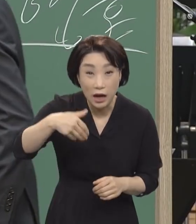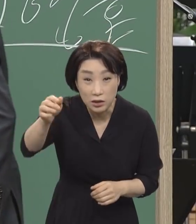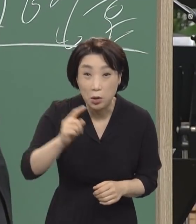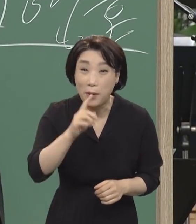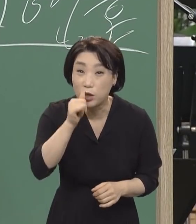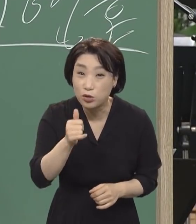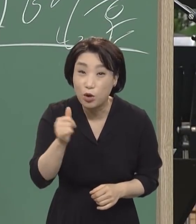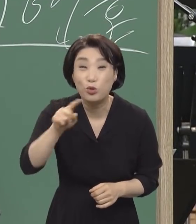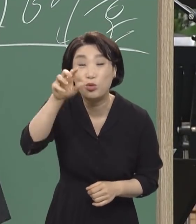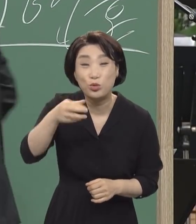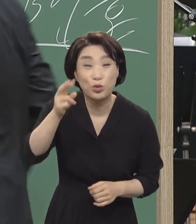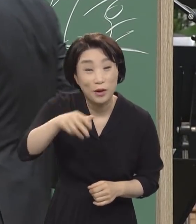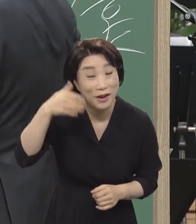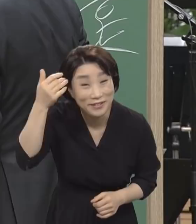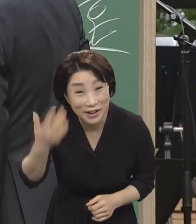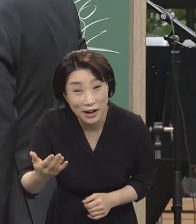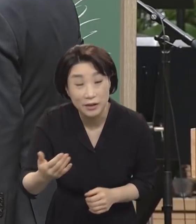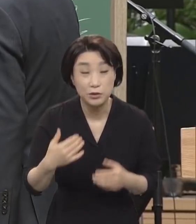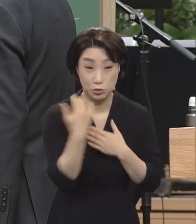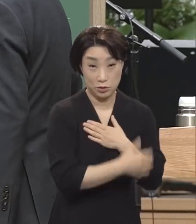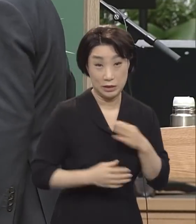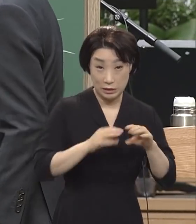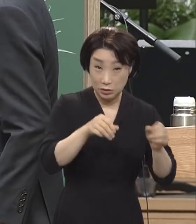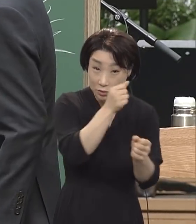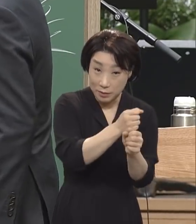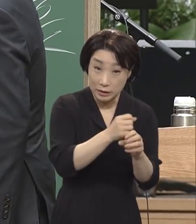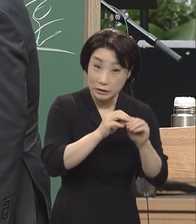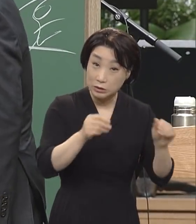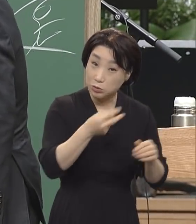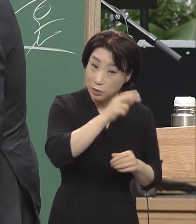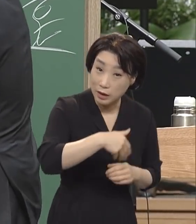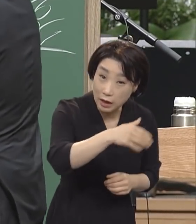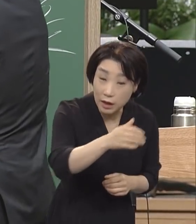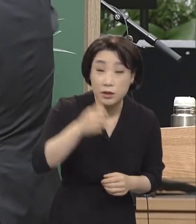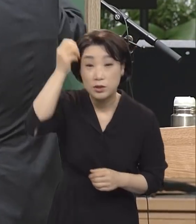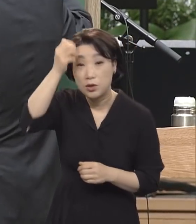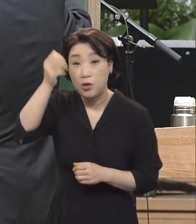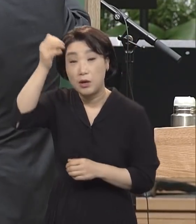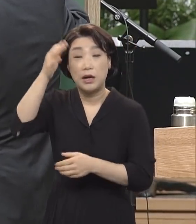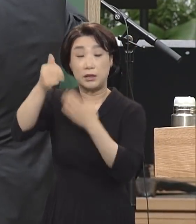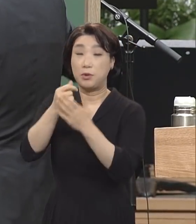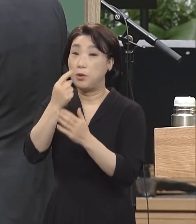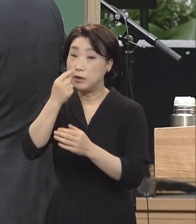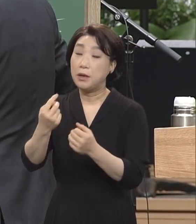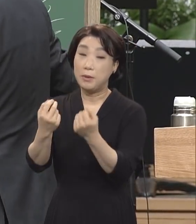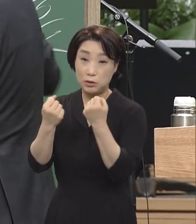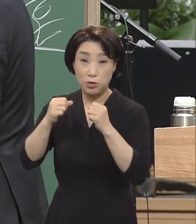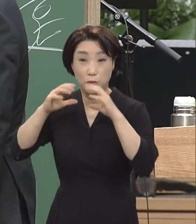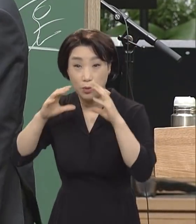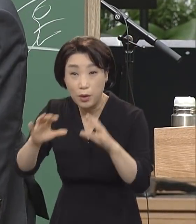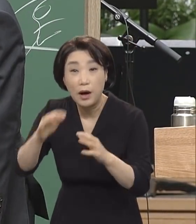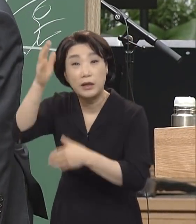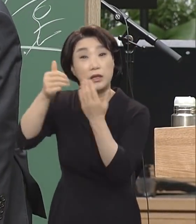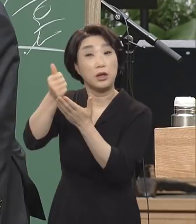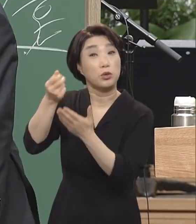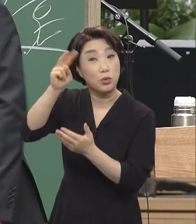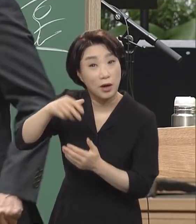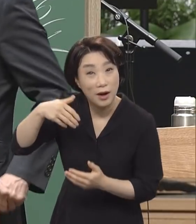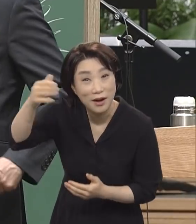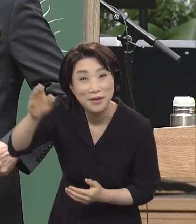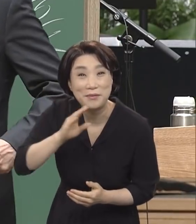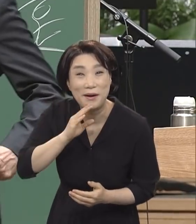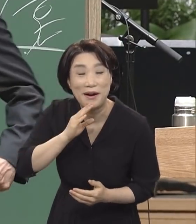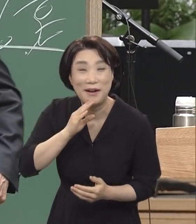육체는 흙에서 왔더니 흙으로 돌아가고, 영혼은 하나님께서 그 생기를 불어넣으니 하나님께로 돌아간다.